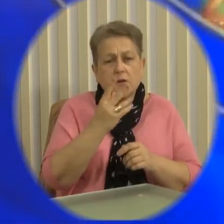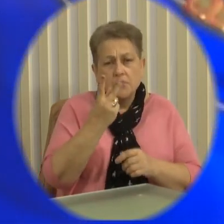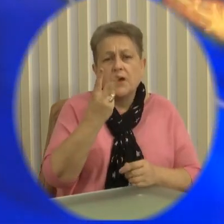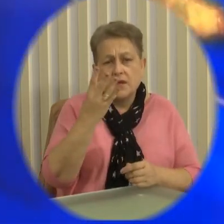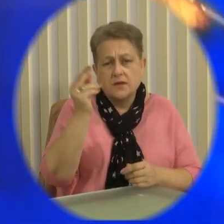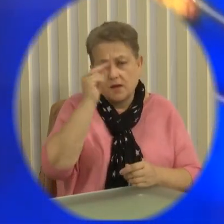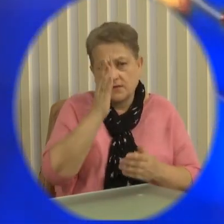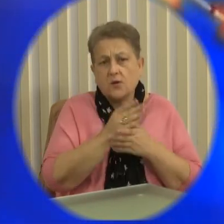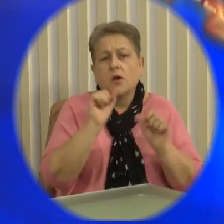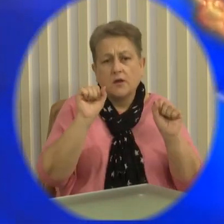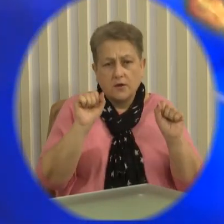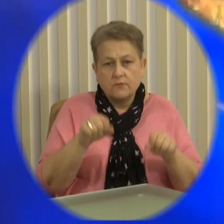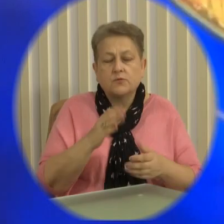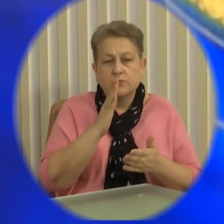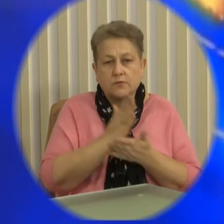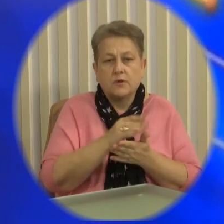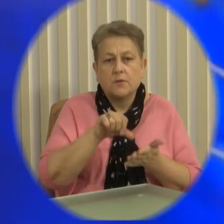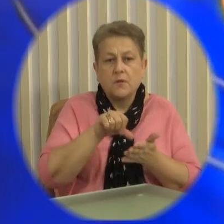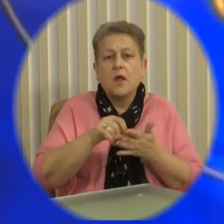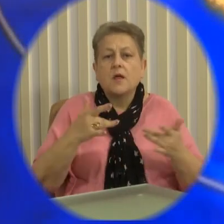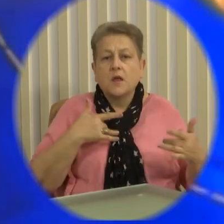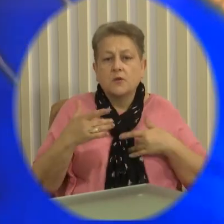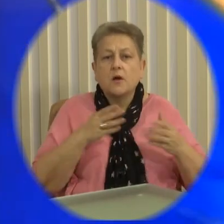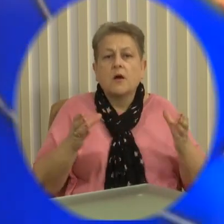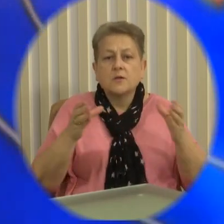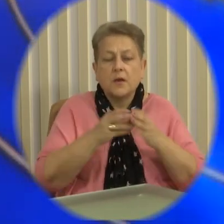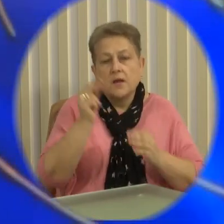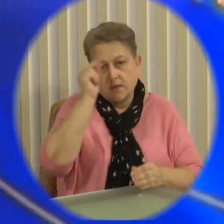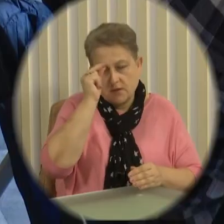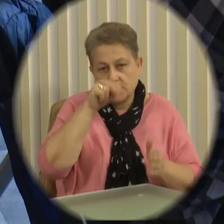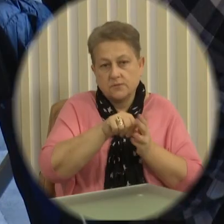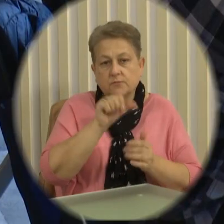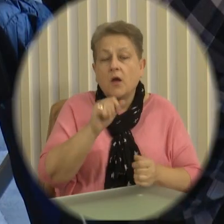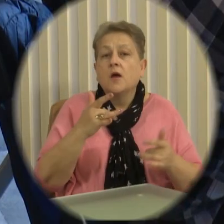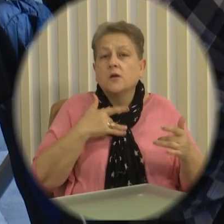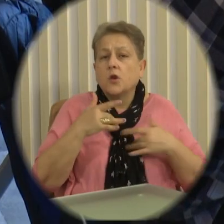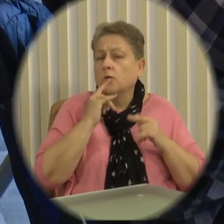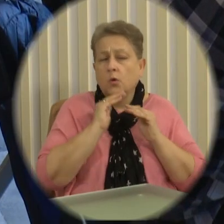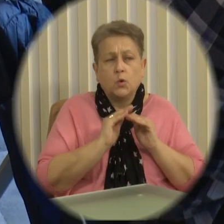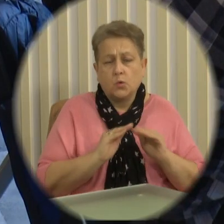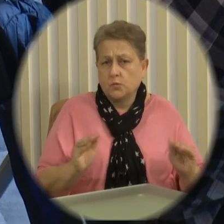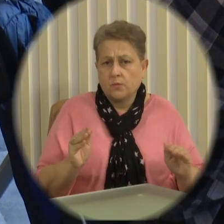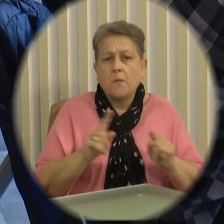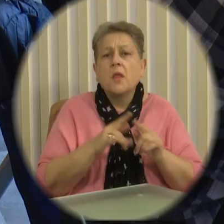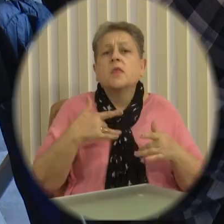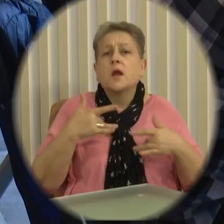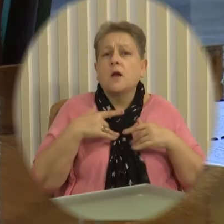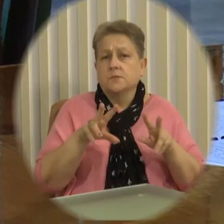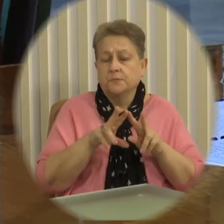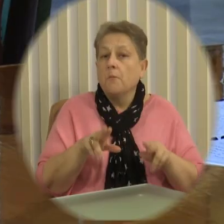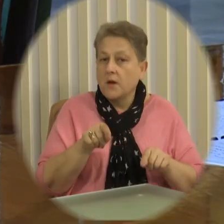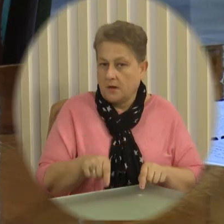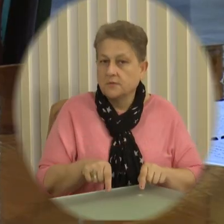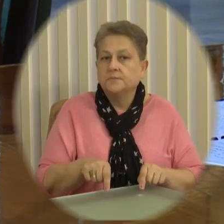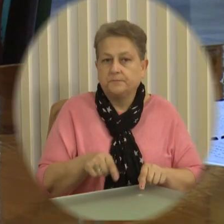տասնյակ դպրոցական հնարավորություն կունենա մասնակցելու թատրոնի կազմակերպած դասընթացին։ Թատրոնում լրություն է, ինչպես ներկայացման ժամանակ, բայց